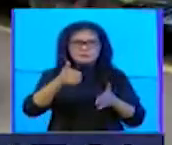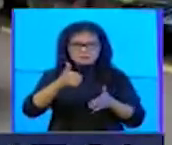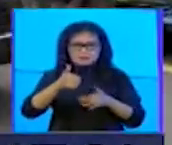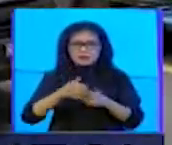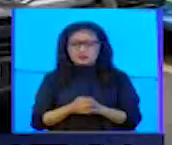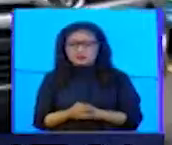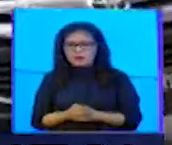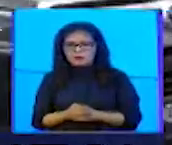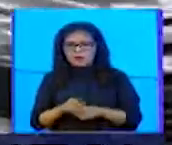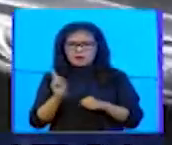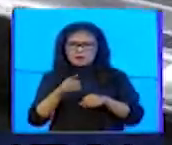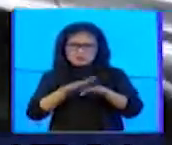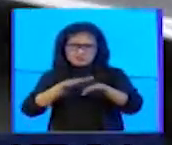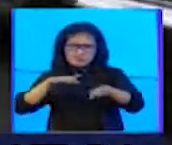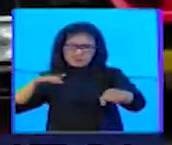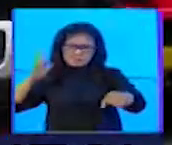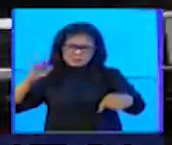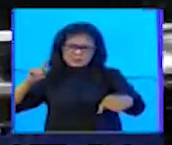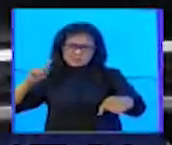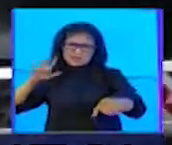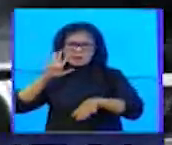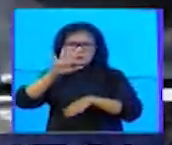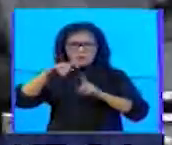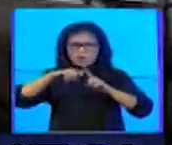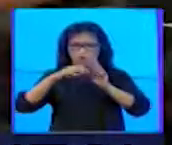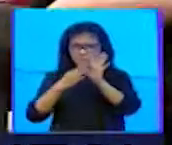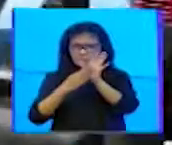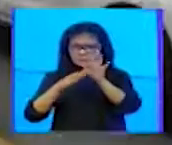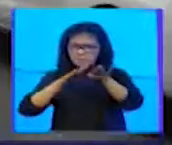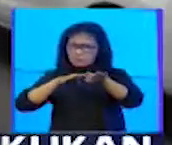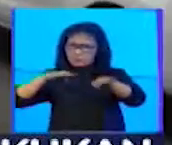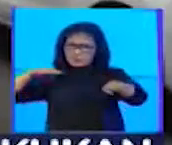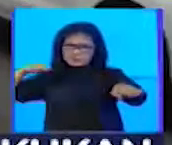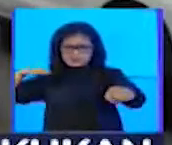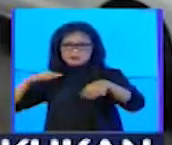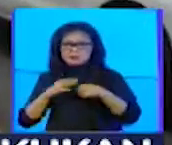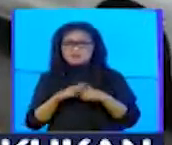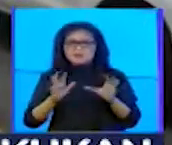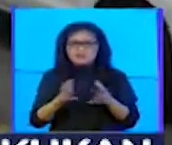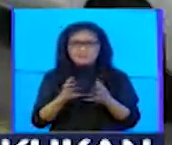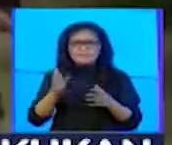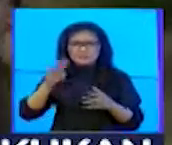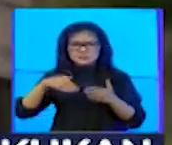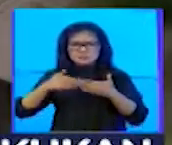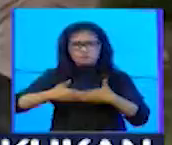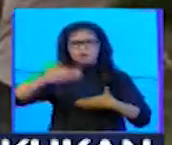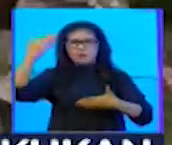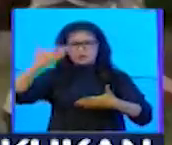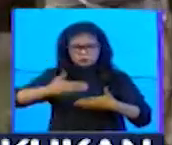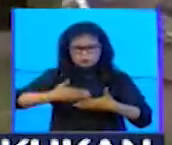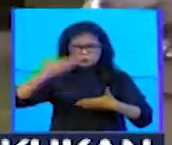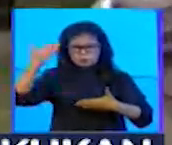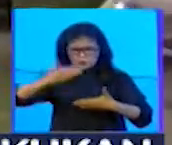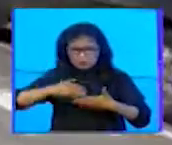antrean kendaraan masih terjadi sepanjang lima kilometer petugas masih memberlakukan sistem buka tutup jalur untuk mengurai kemacetan